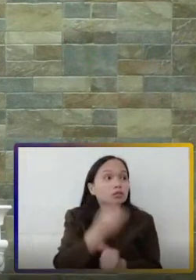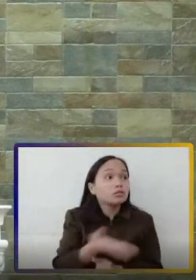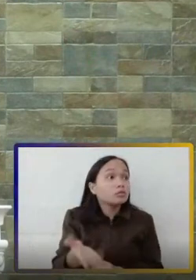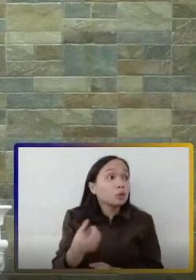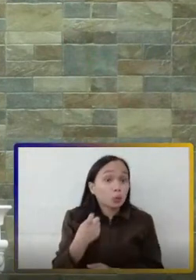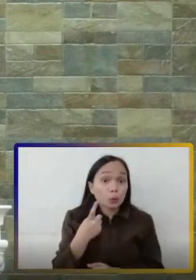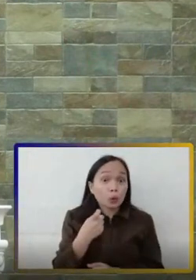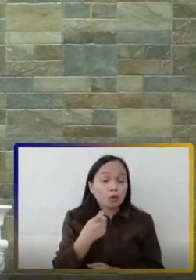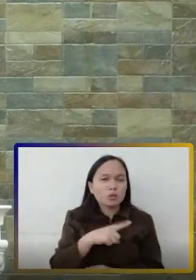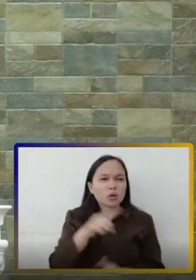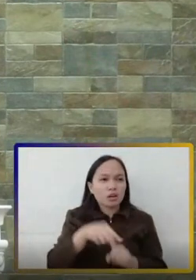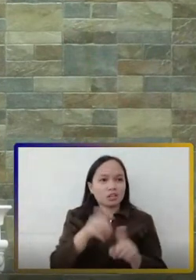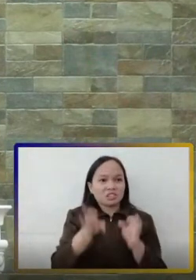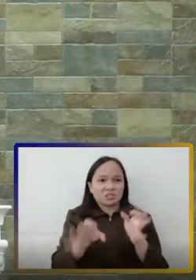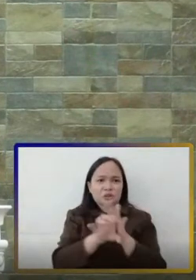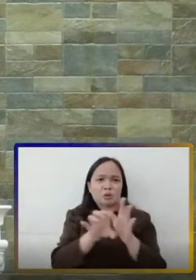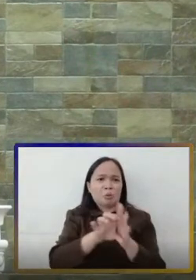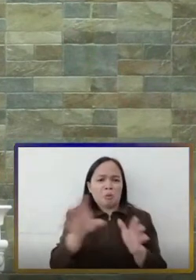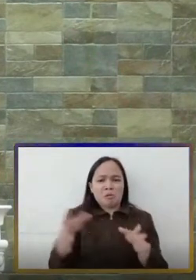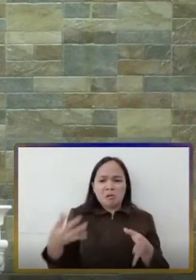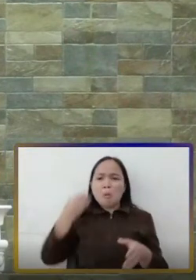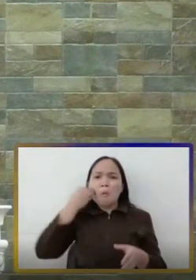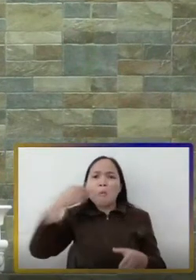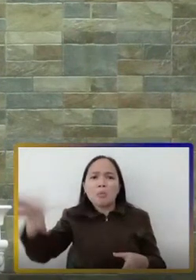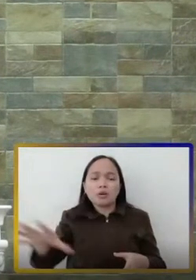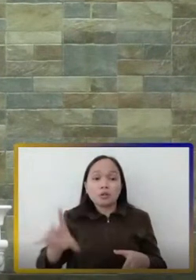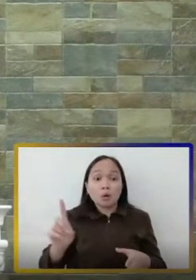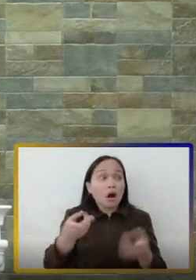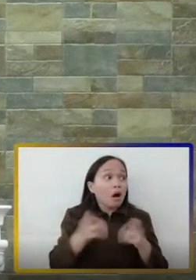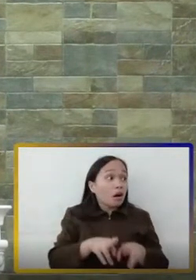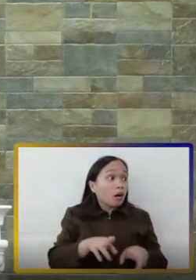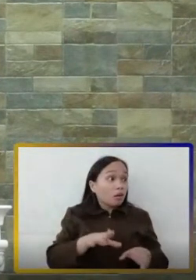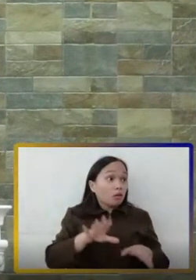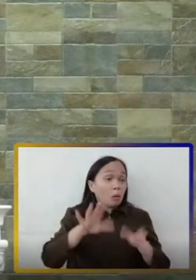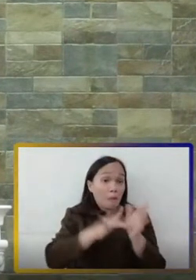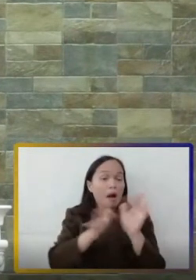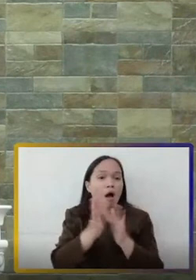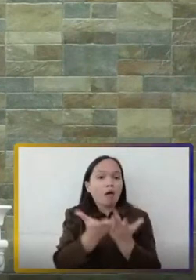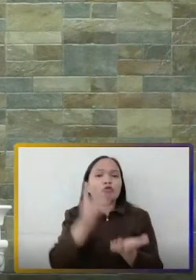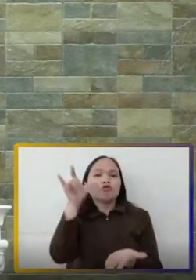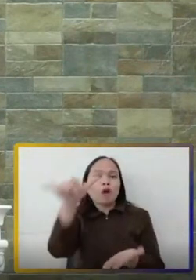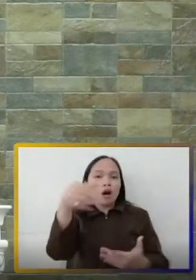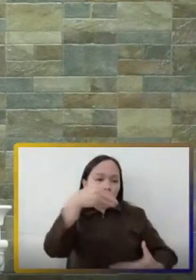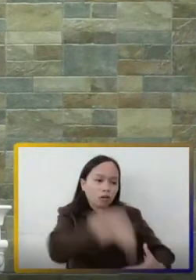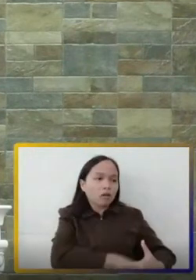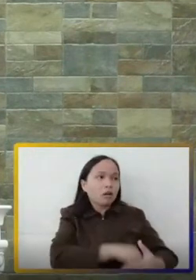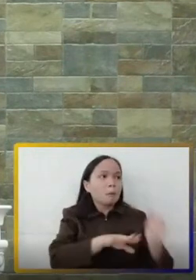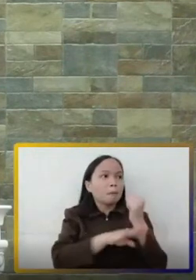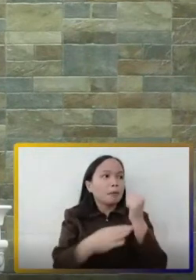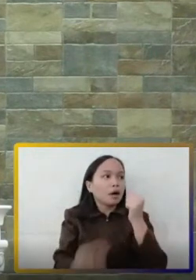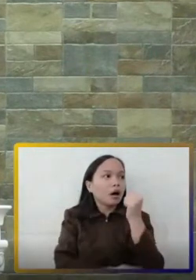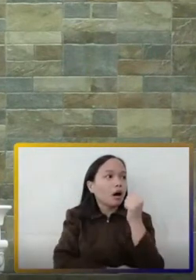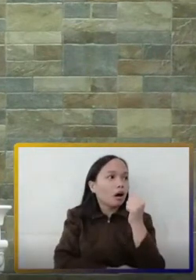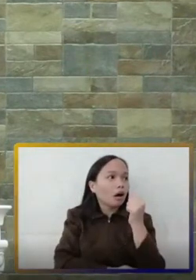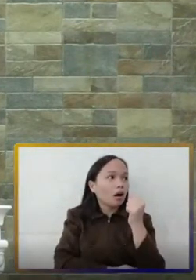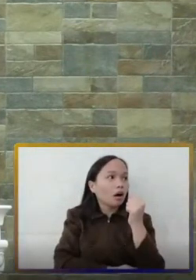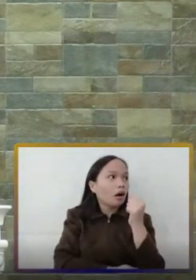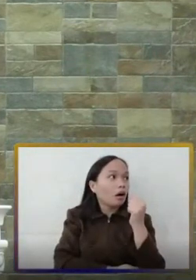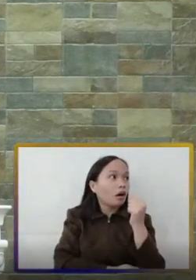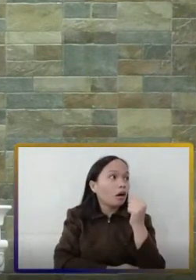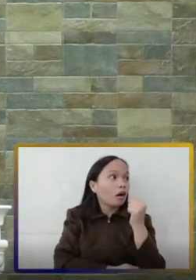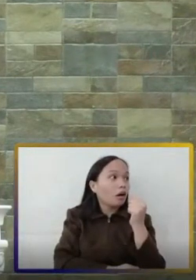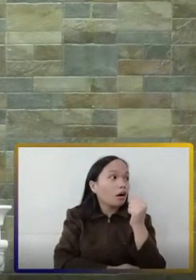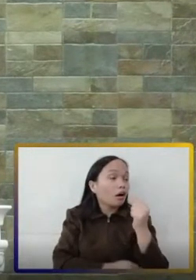Minsan, pagdating niyo sa bahay, hindi niyo nahugot yan sa bag ninyo. Nasa bag pa ninyo yan. Natutulog yan sa bag